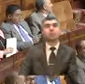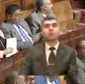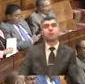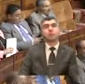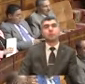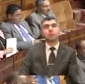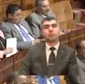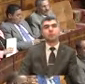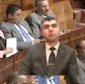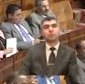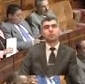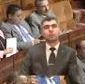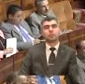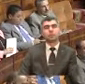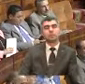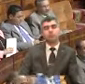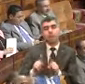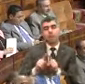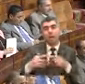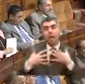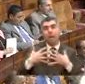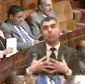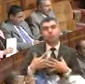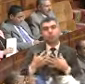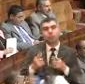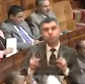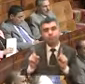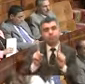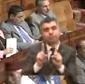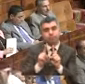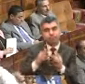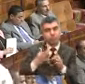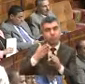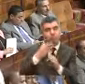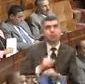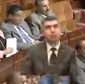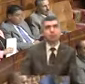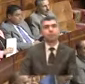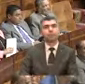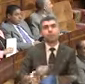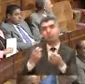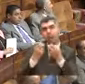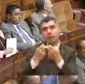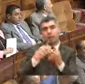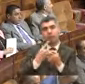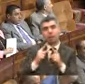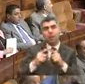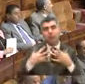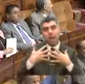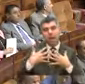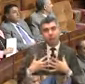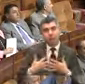ديال جهاز السكانر، عندنا مثلا اللي بغى يدير سكانر خصو سكانر